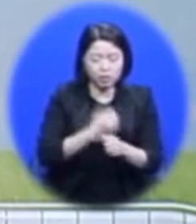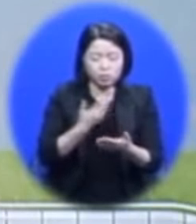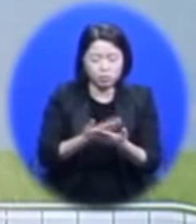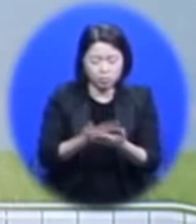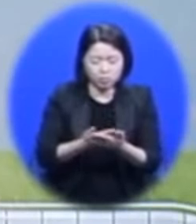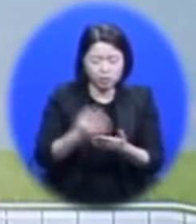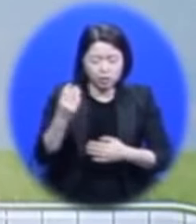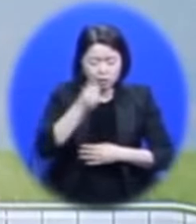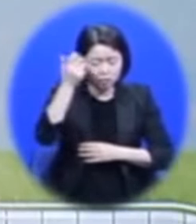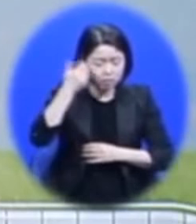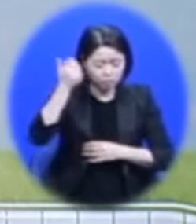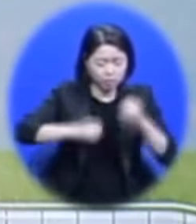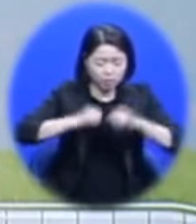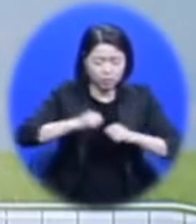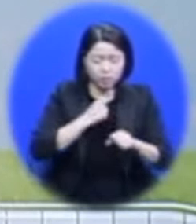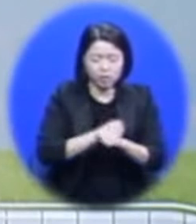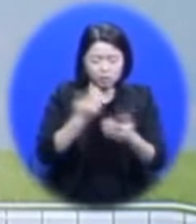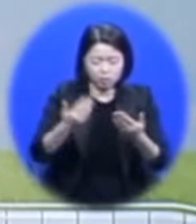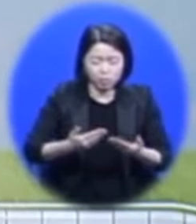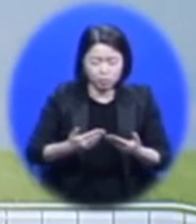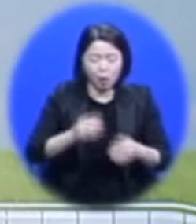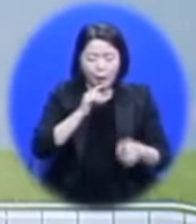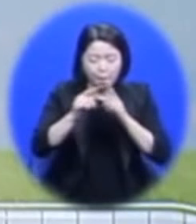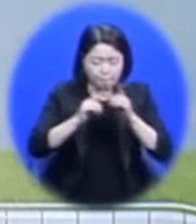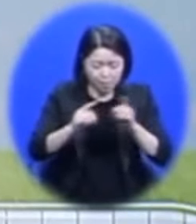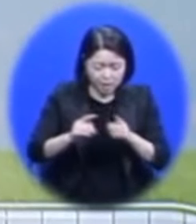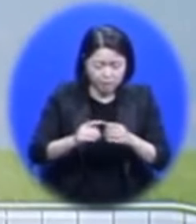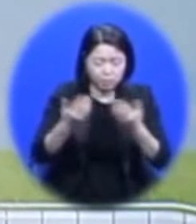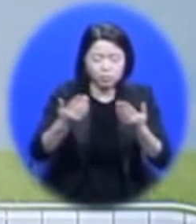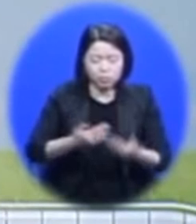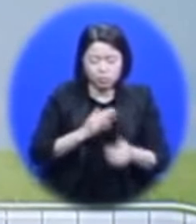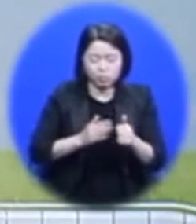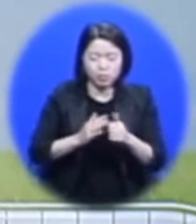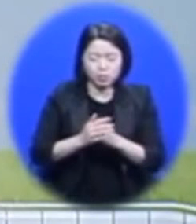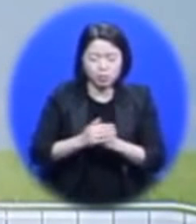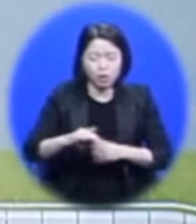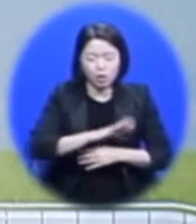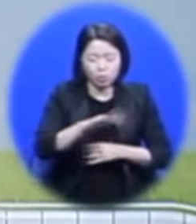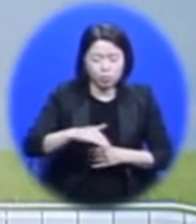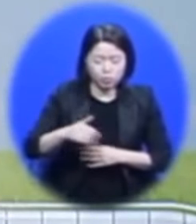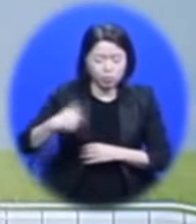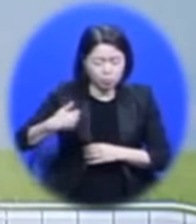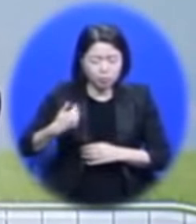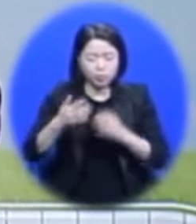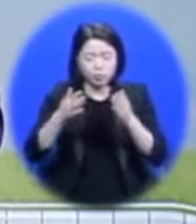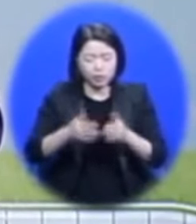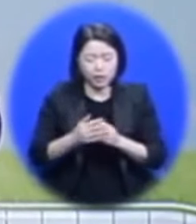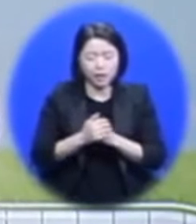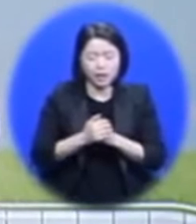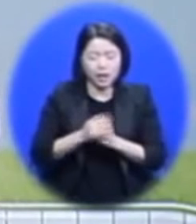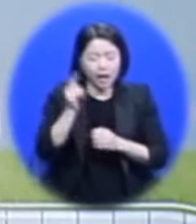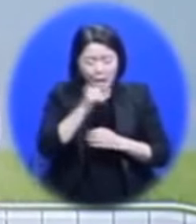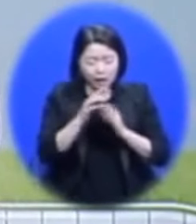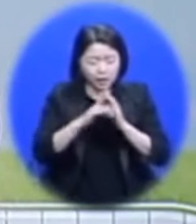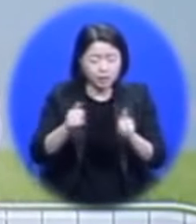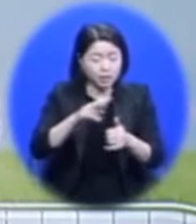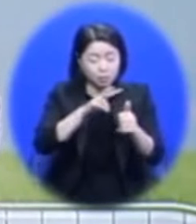성령의 역사로 하소서. 말씀의 검으로 하소서. 하나님 우리도 모르는 사이에 악한 자를